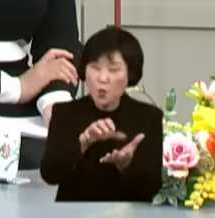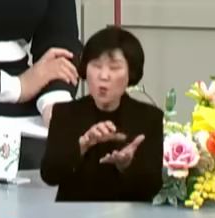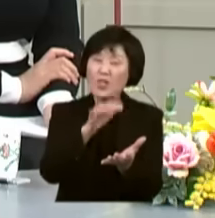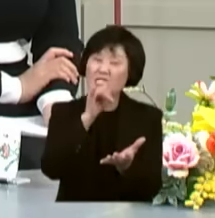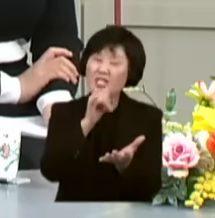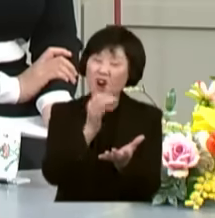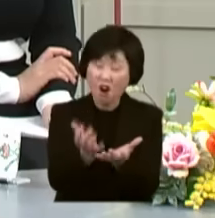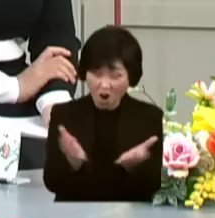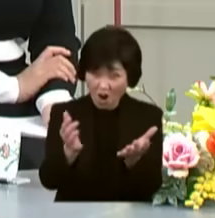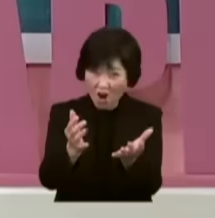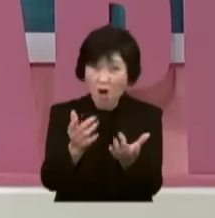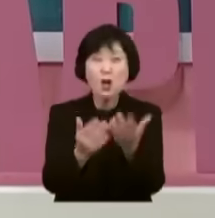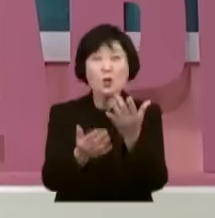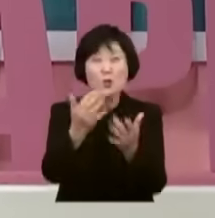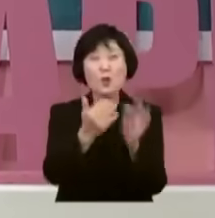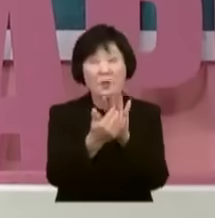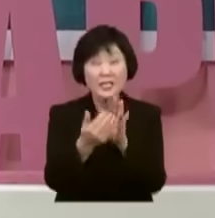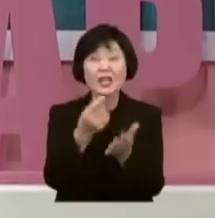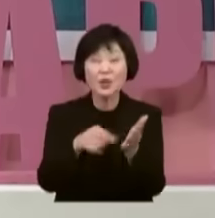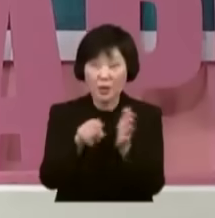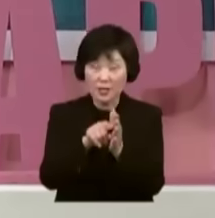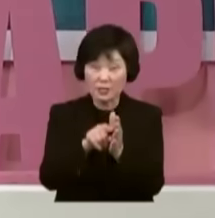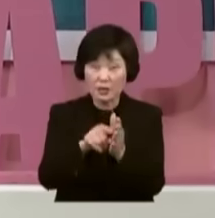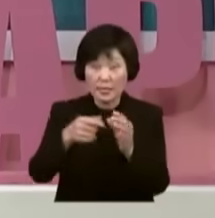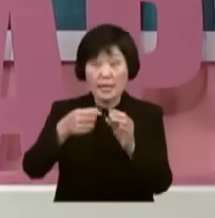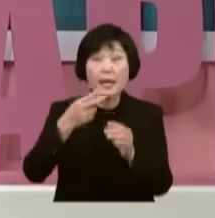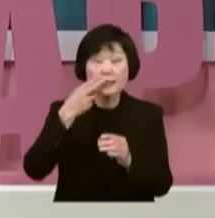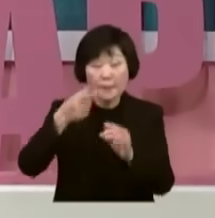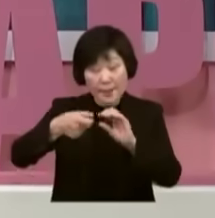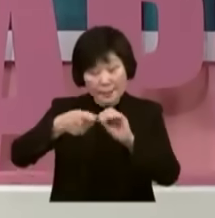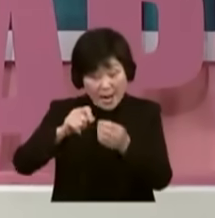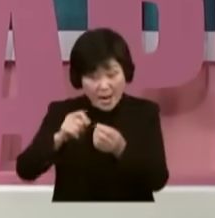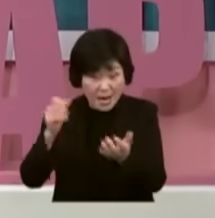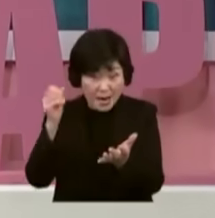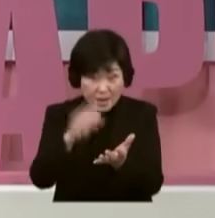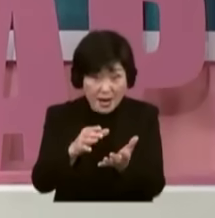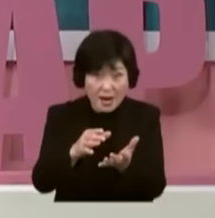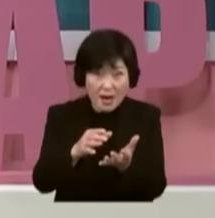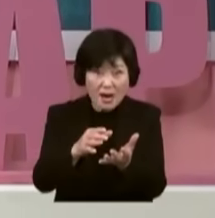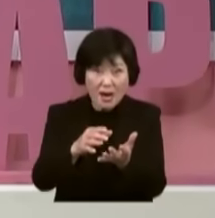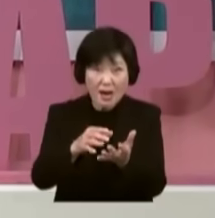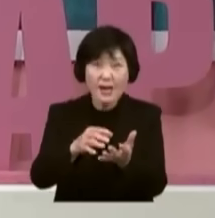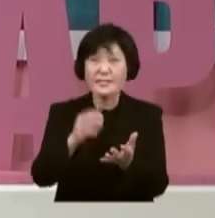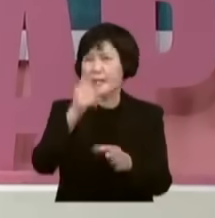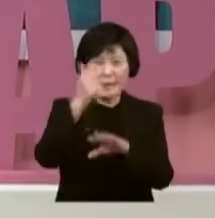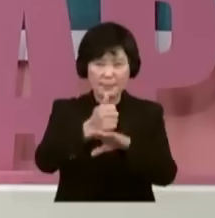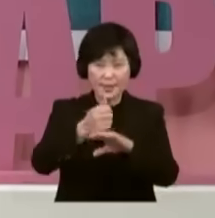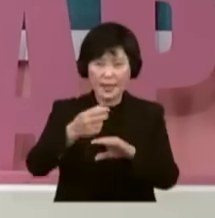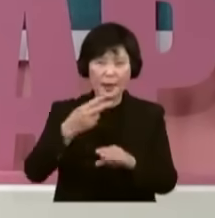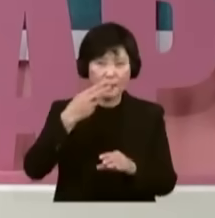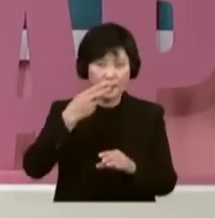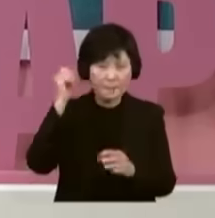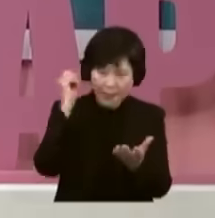물을 보잖아. 화재 안 나라고. 근데 담배를 비틀었죠. 다섯 가지가 있는 걸 이제 끊었어. 나는 끝이야. 딱